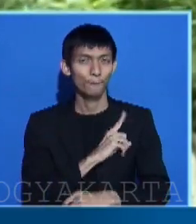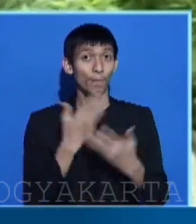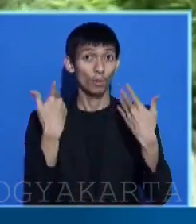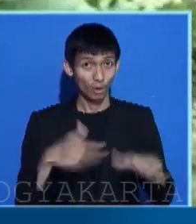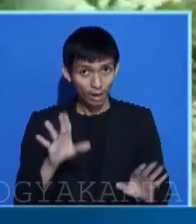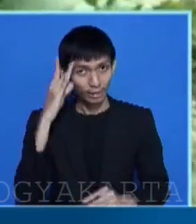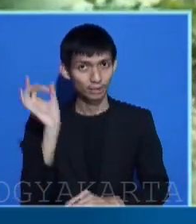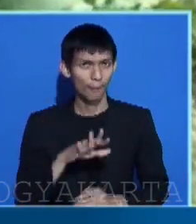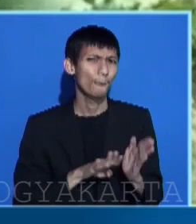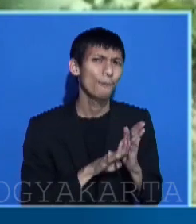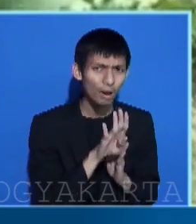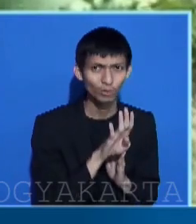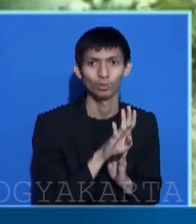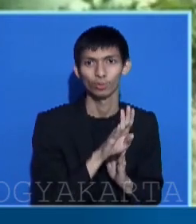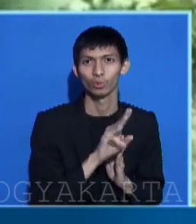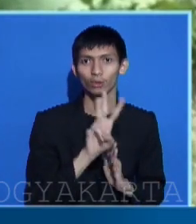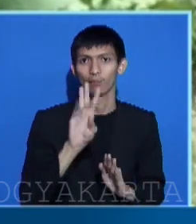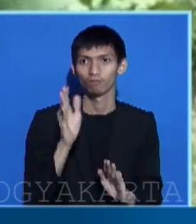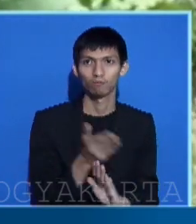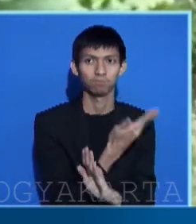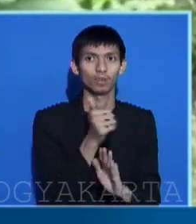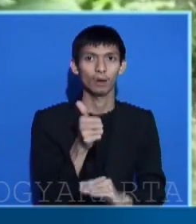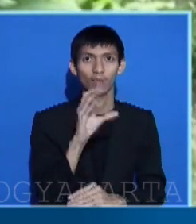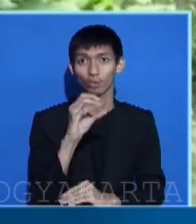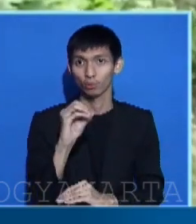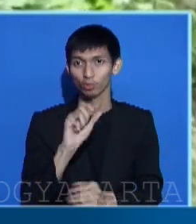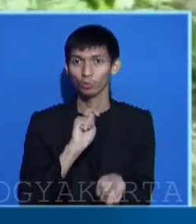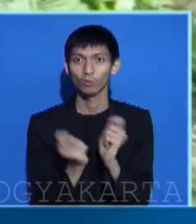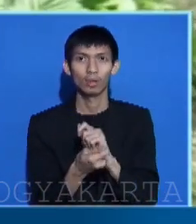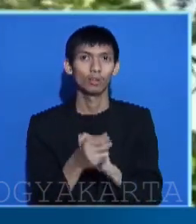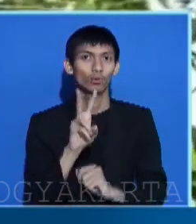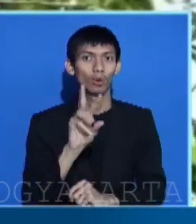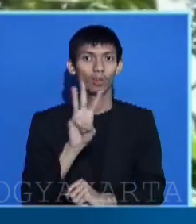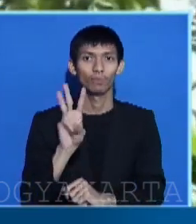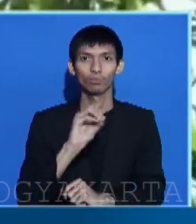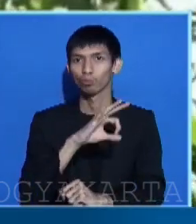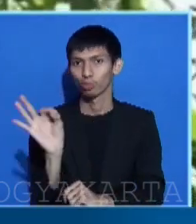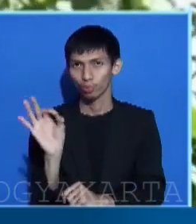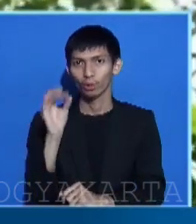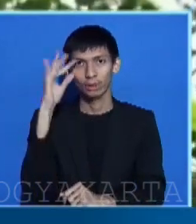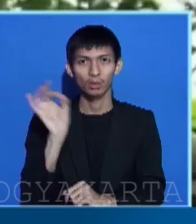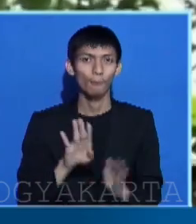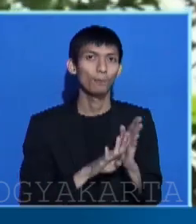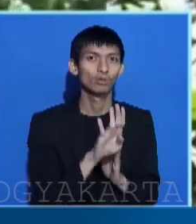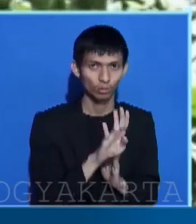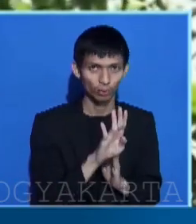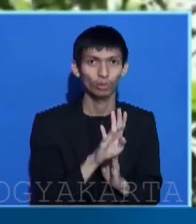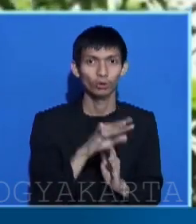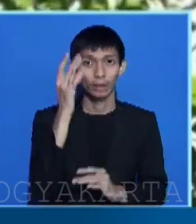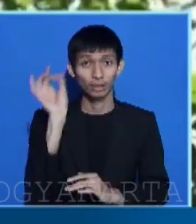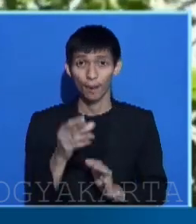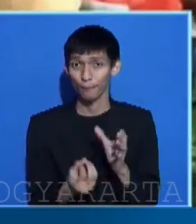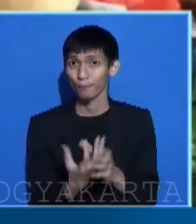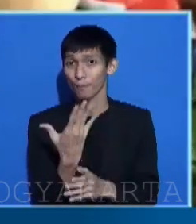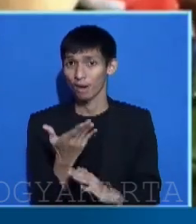Desa maju dari sekitar 3.600 Desa kini menjadi sekitar 23.000 Desa maju untuk desa berkembang dari hampir